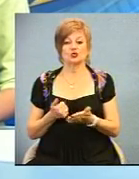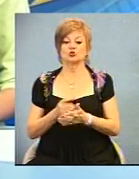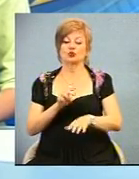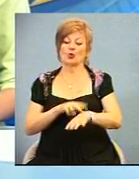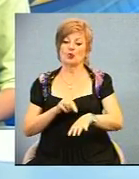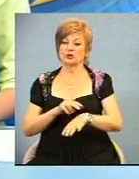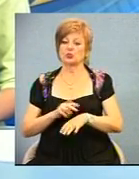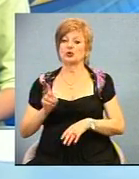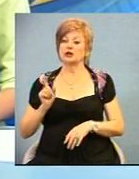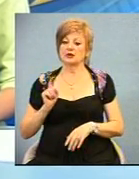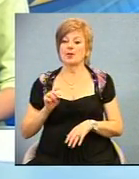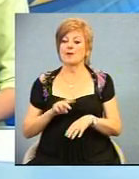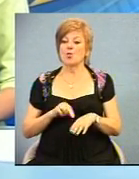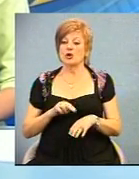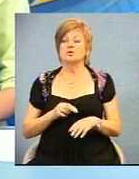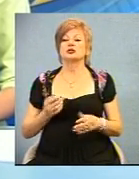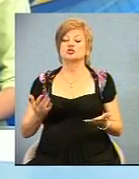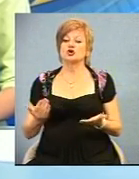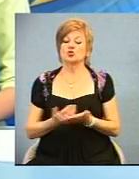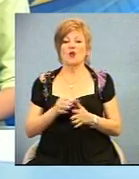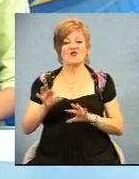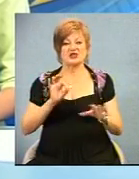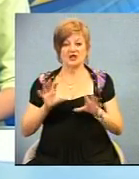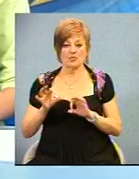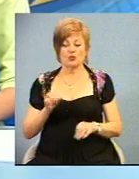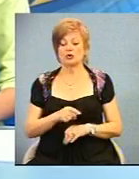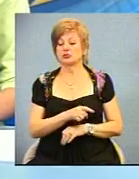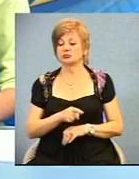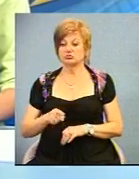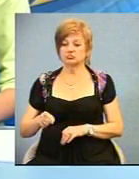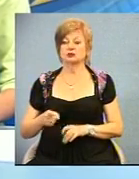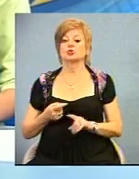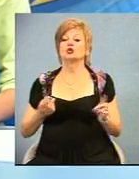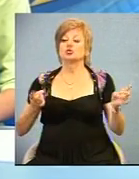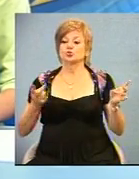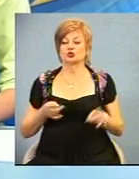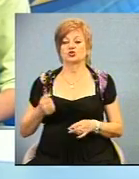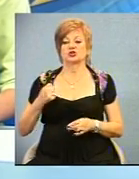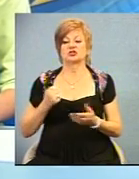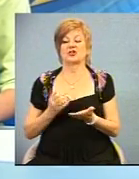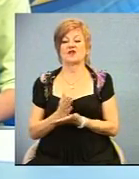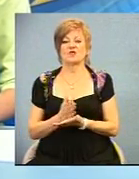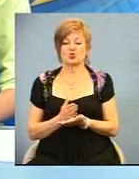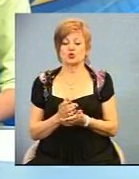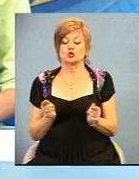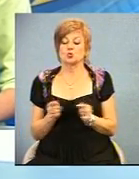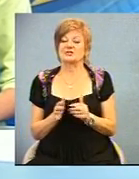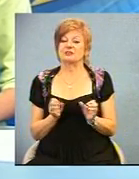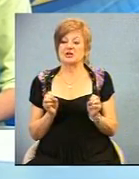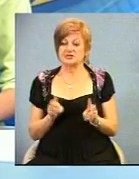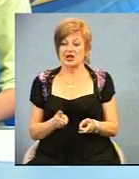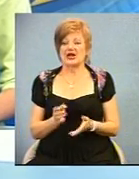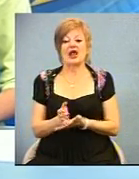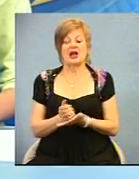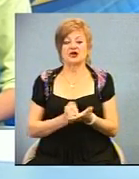поліції Запоріжжя розпочався новий набір. Продовжують його і Збройні сили. Нині потребують воїнів із вузькою спеціалізацією.